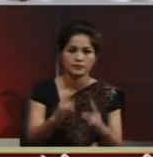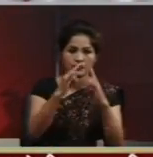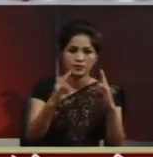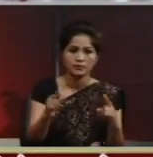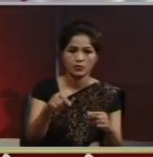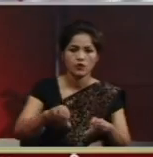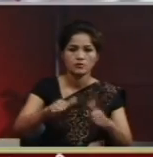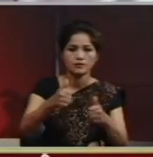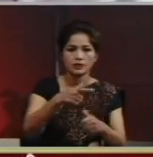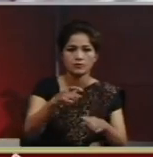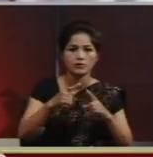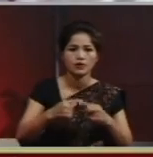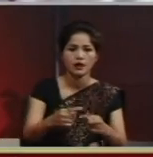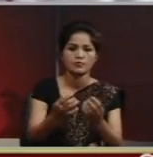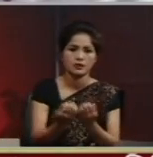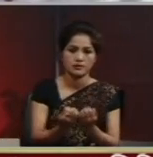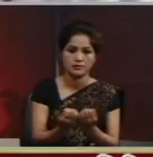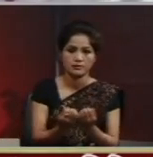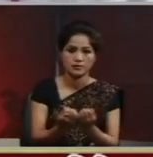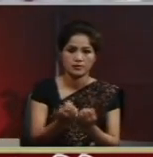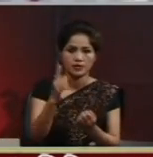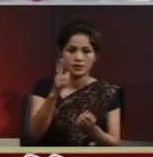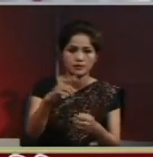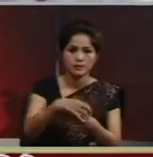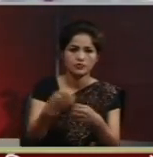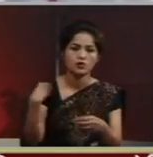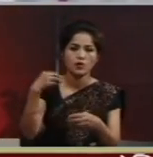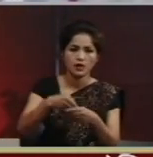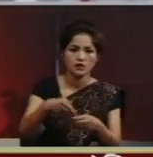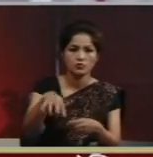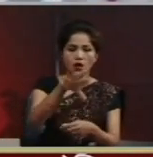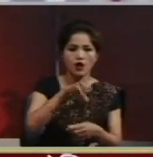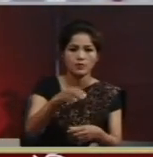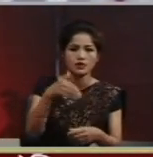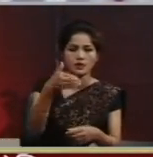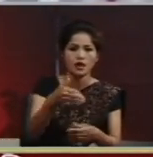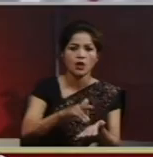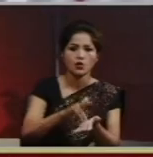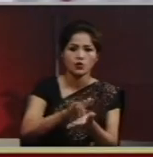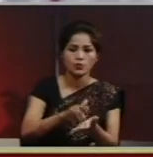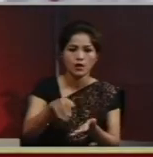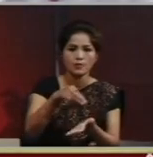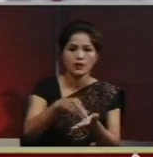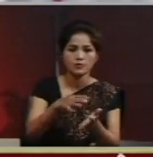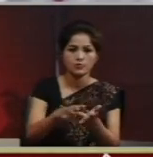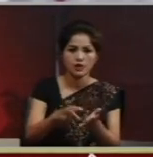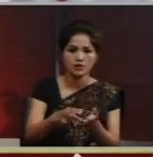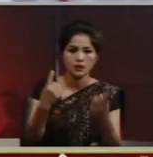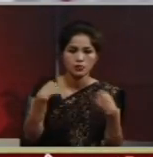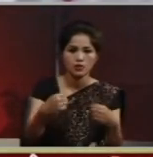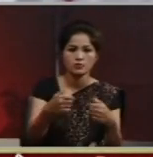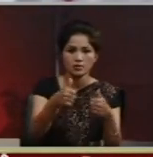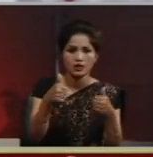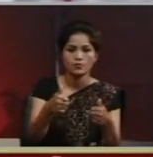शिविरको सफलताको कामना गर्दै यसमा सहभागी सबैलाई योगका माध्यमबाट स्वस्थ